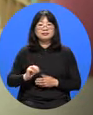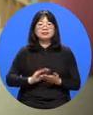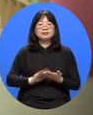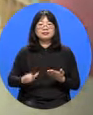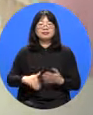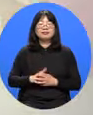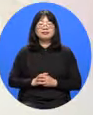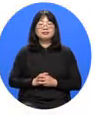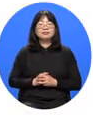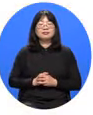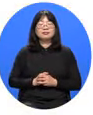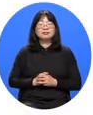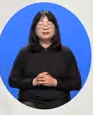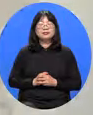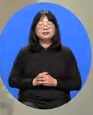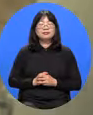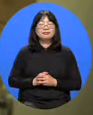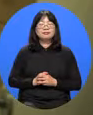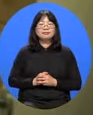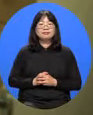137cm입니다.